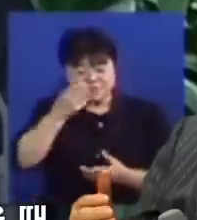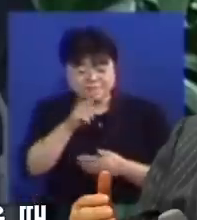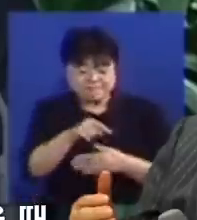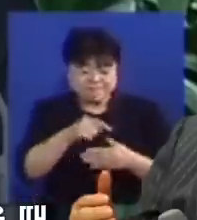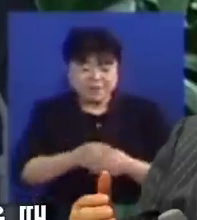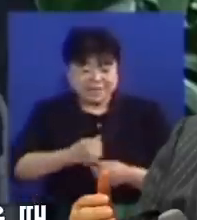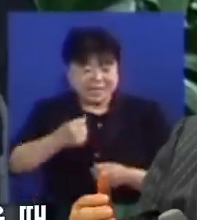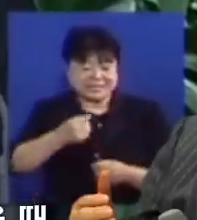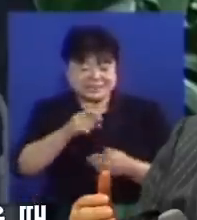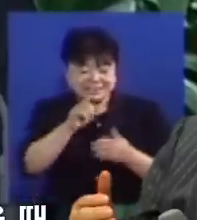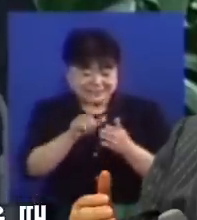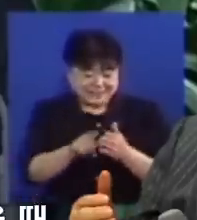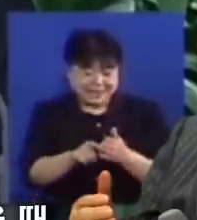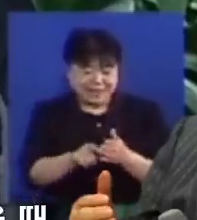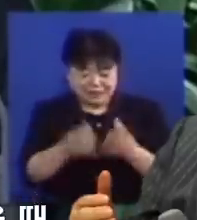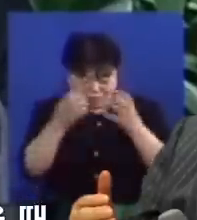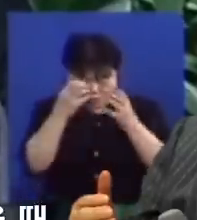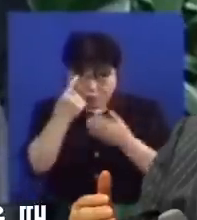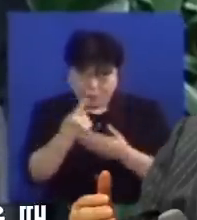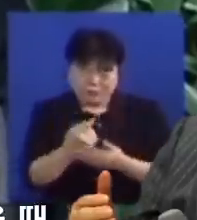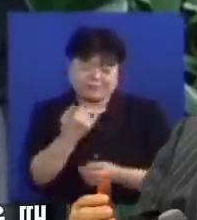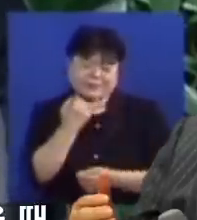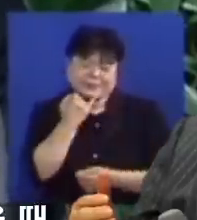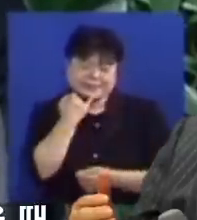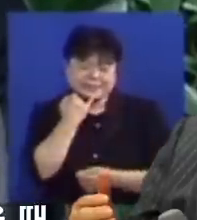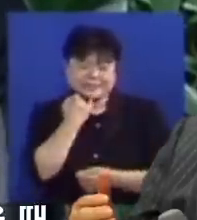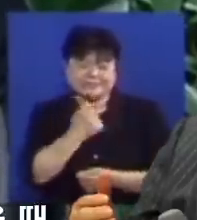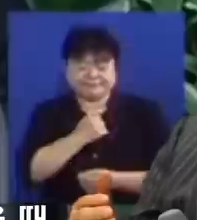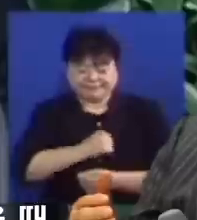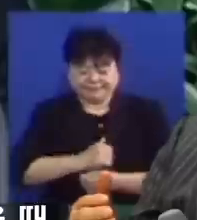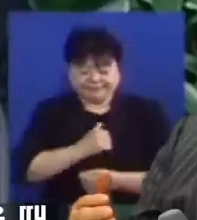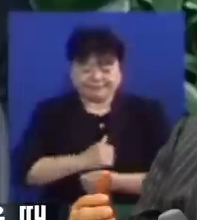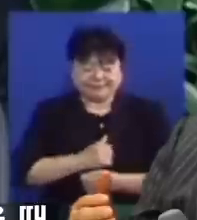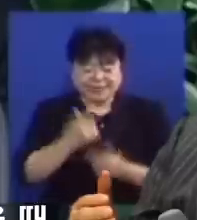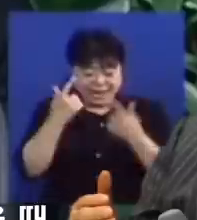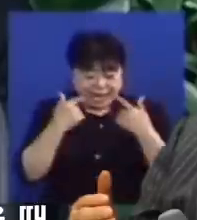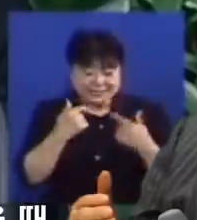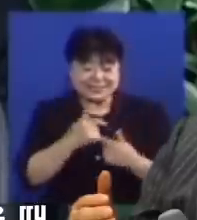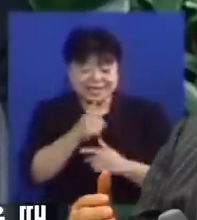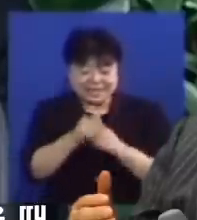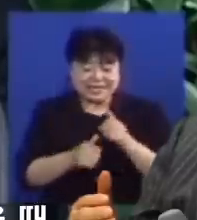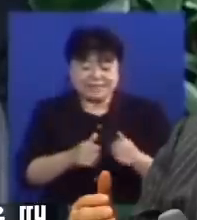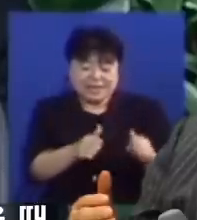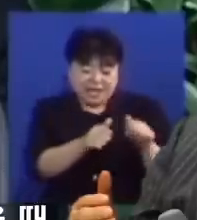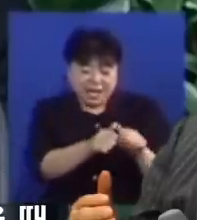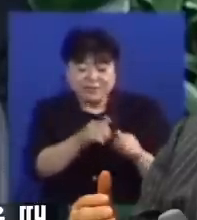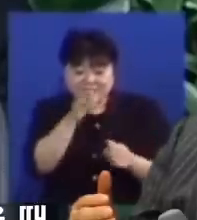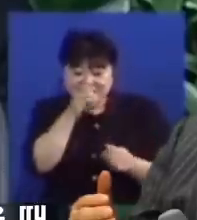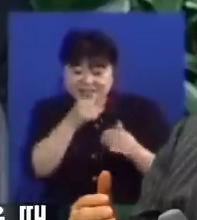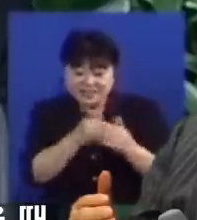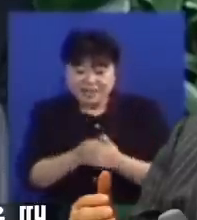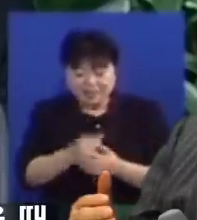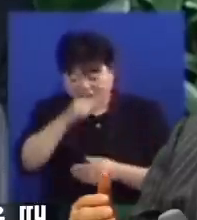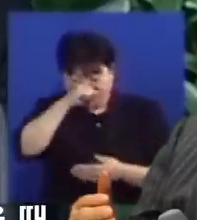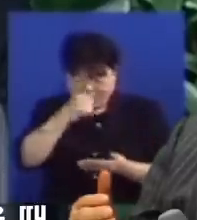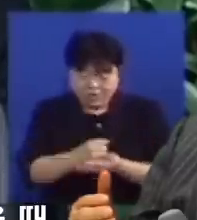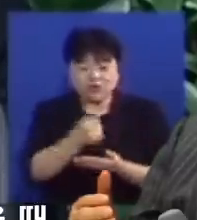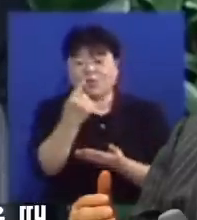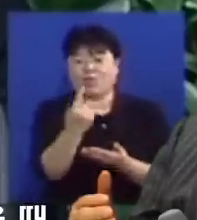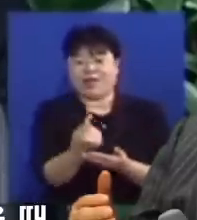마음속에 품으면 여간 고통이 다가오더라도 고통 속에 항상 하나님이 같이 계심으로 형통이